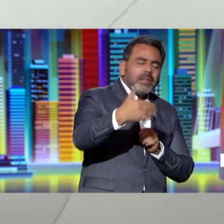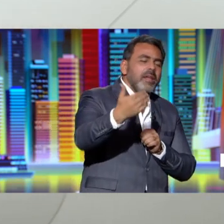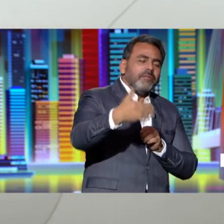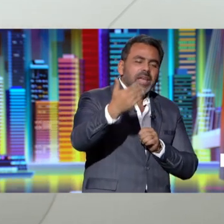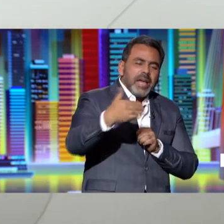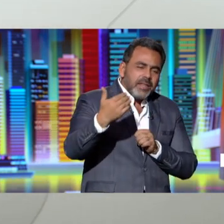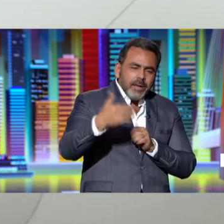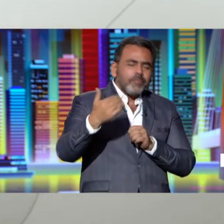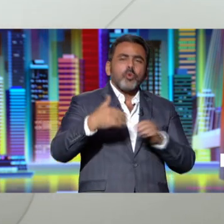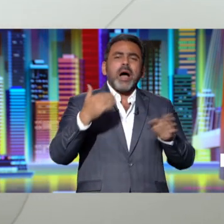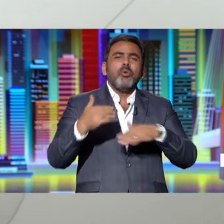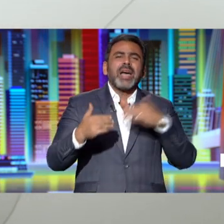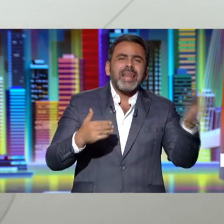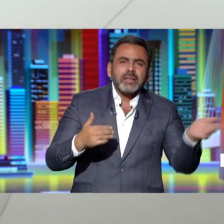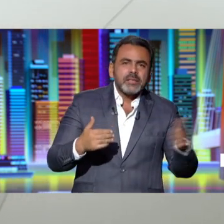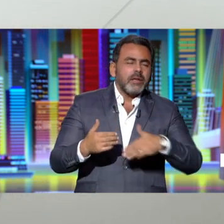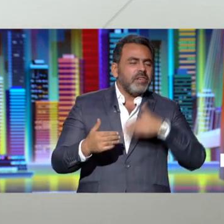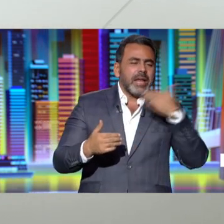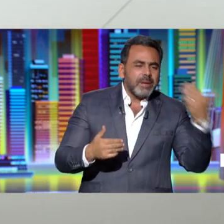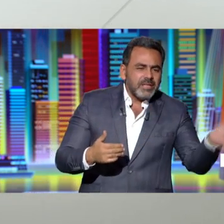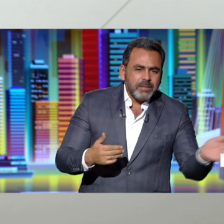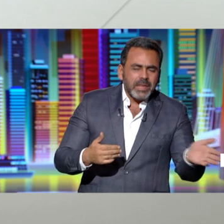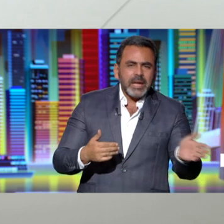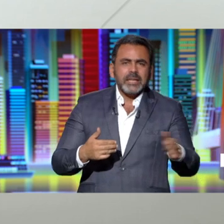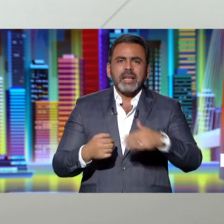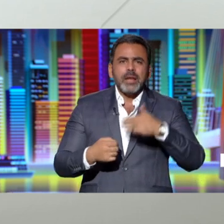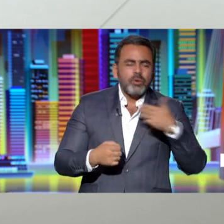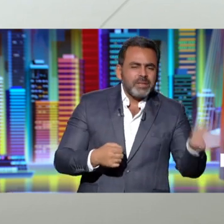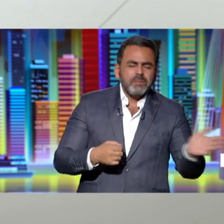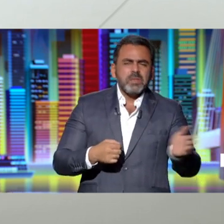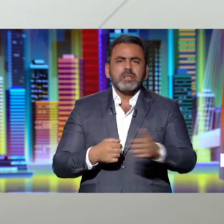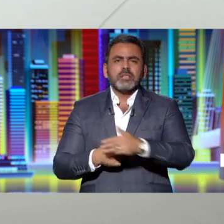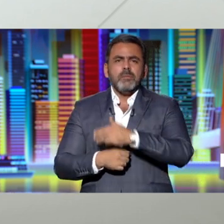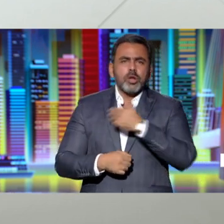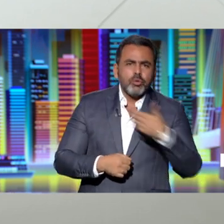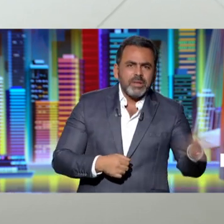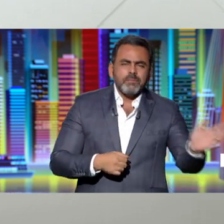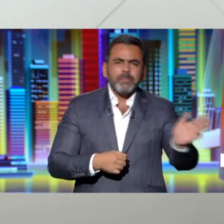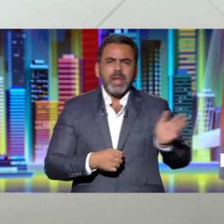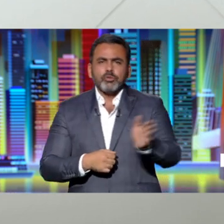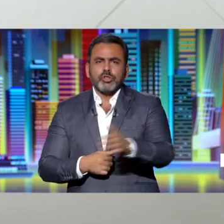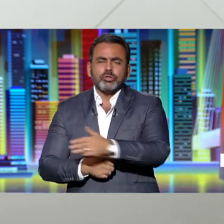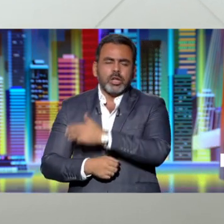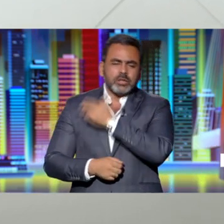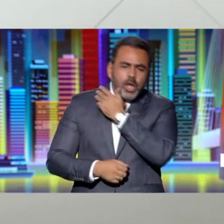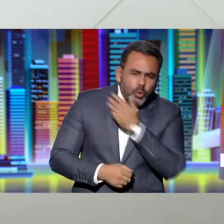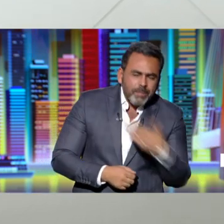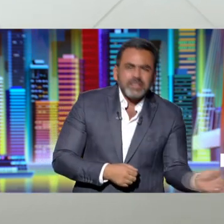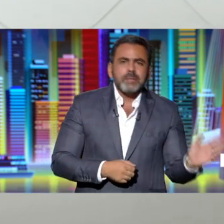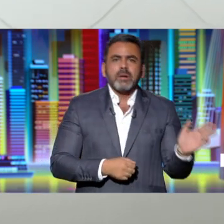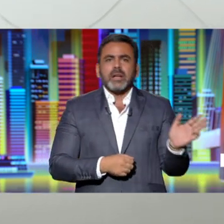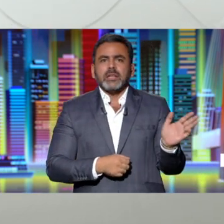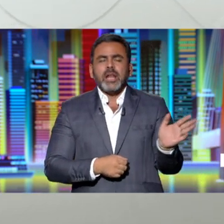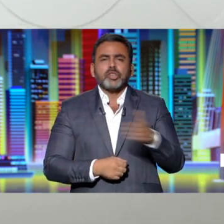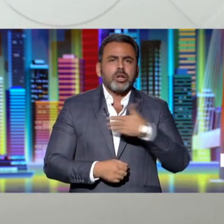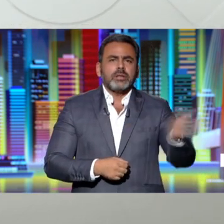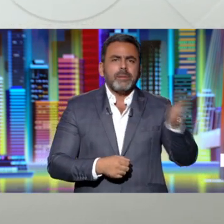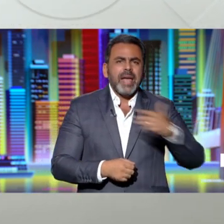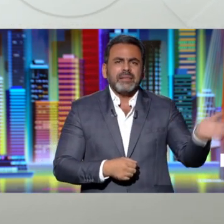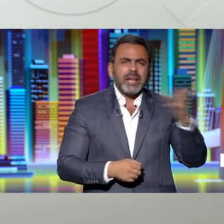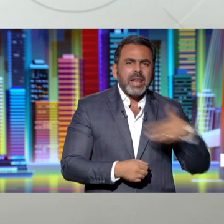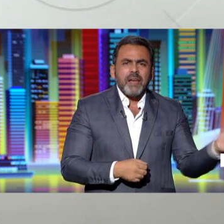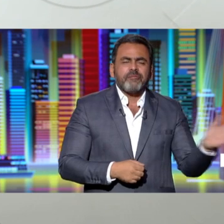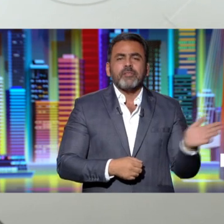استكملت في هذا واو غلت في المزيد من الاحتلال والمزيد من الاستعمار والمزيد من بداء المستوطنات والمزيد من قتل